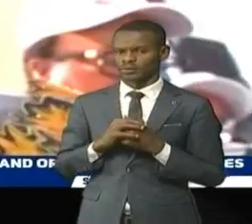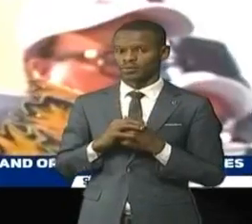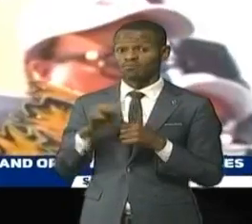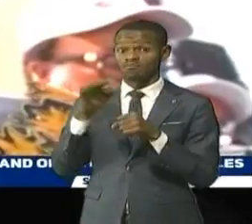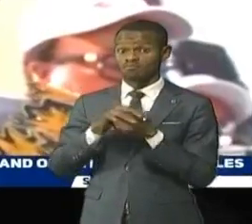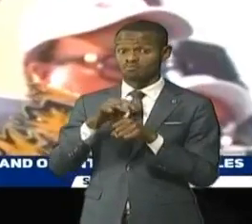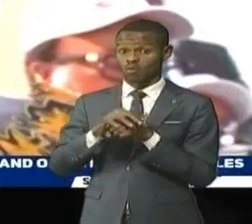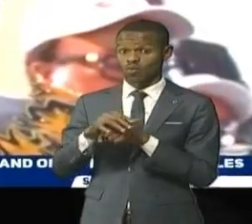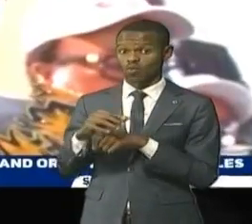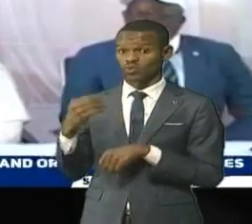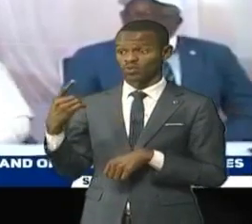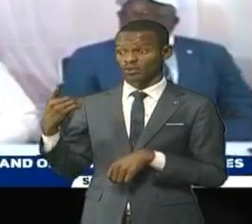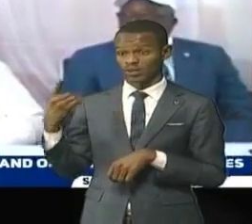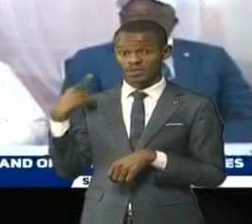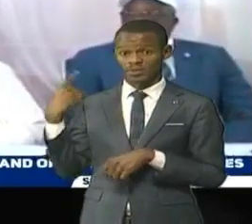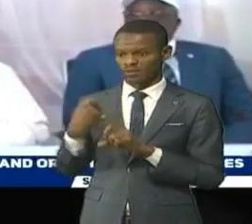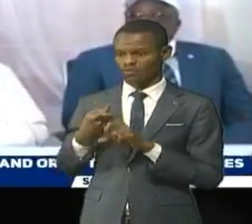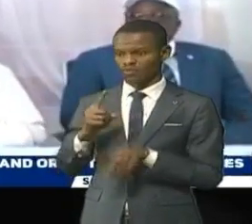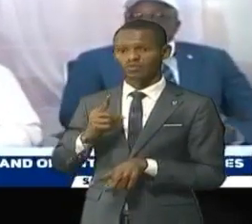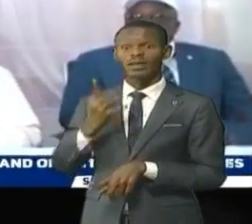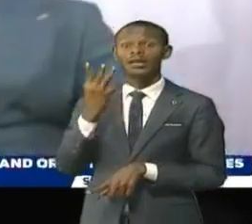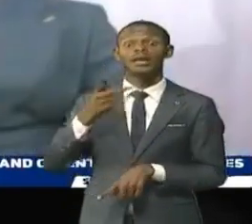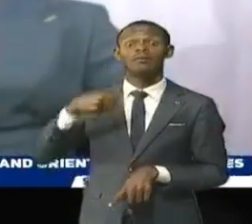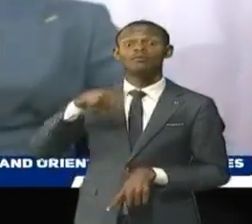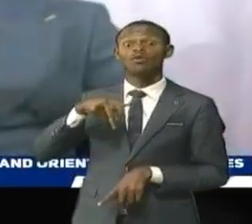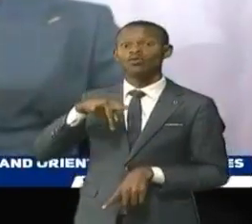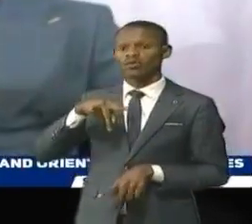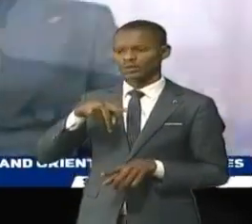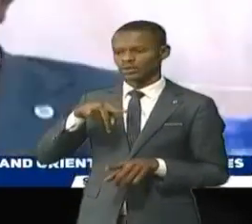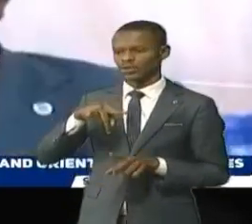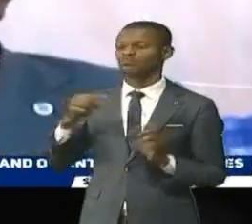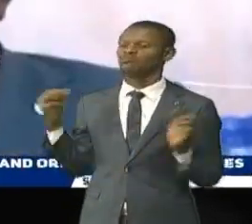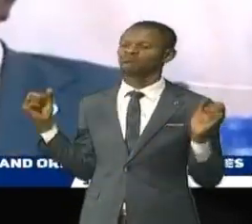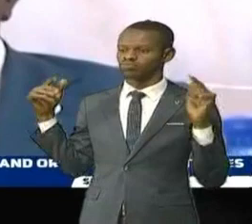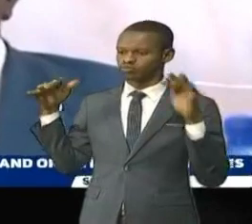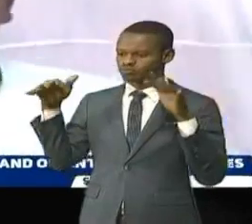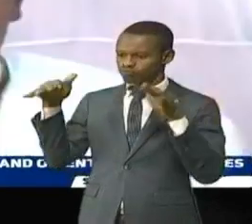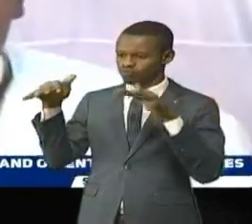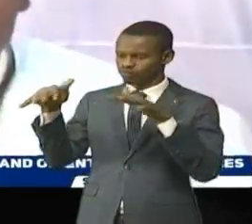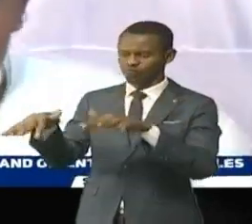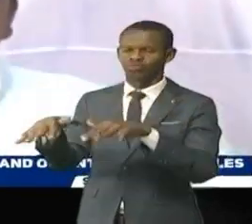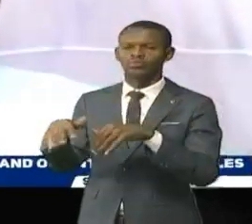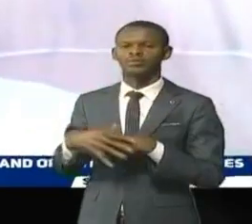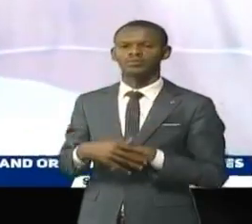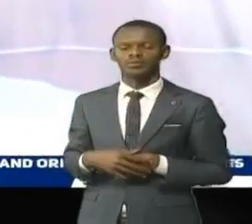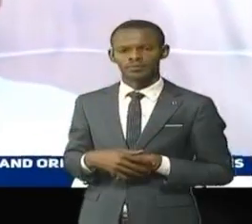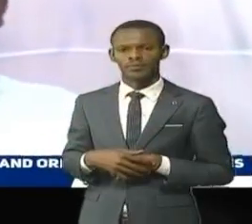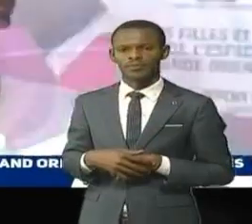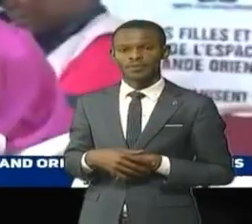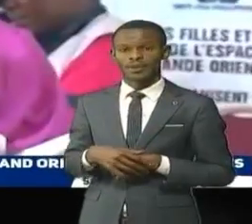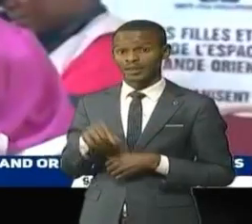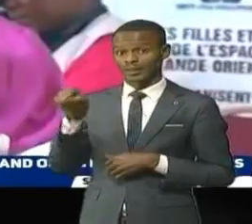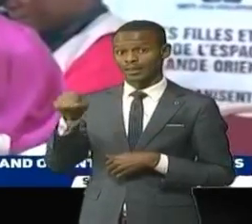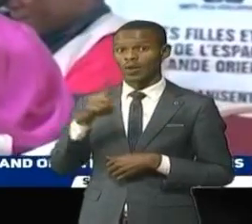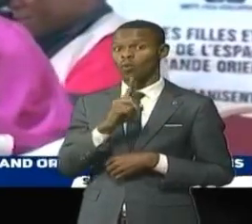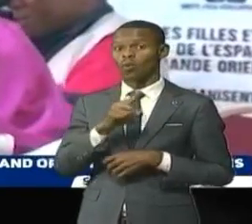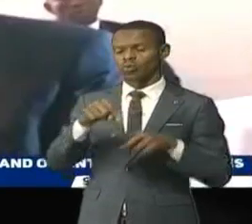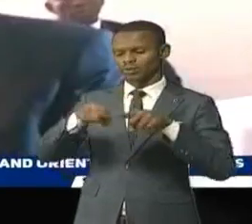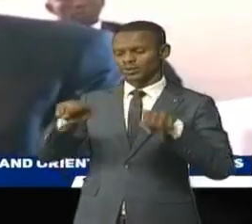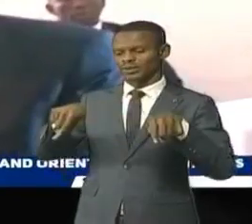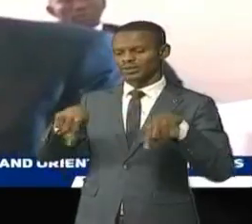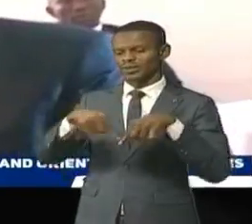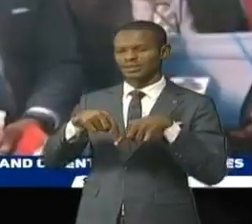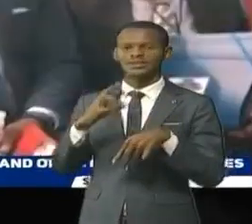300 délégués venus de quatre provinces constituant l'espace Grand Oriental se donnent rendez-vous dans cette salle du restaurant La